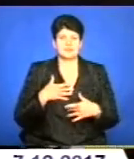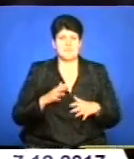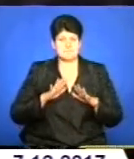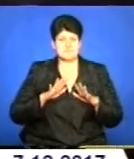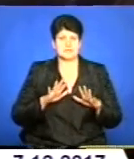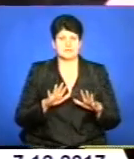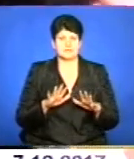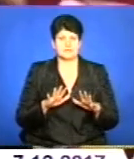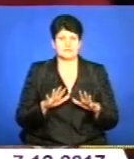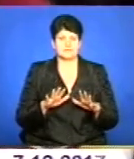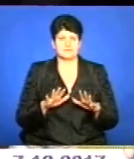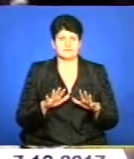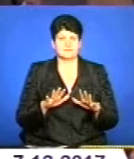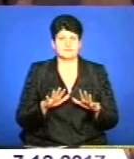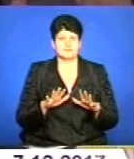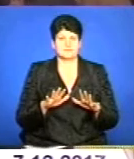тако.